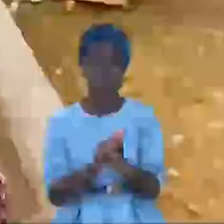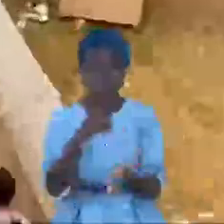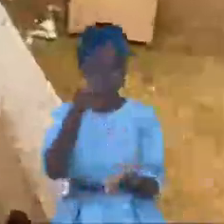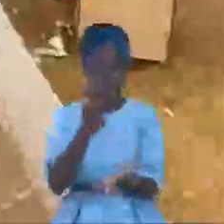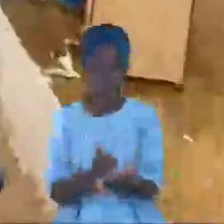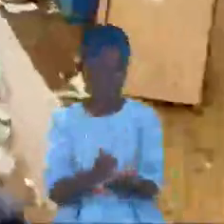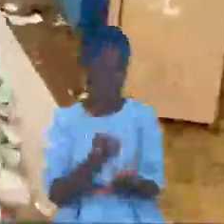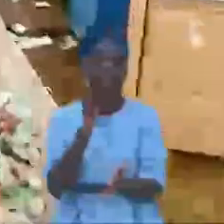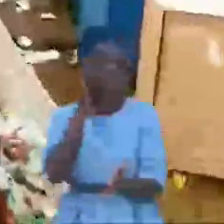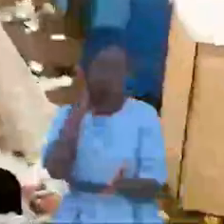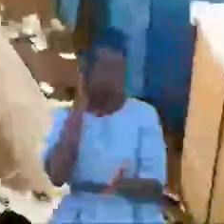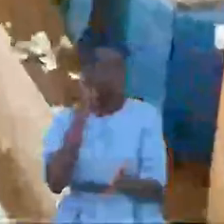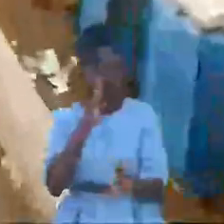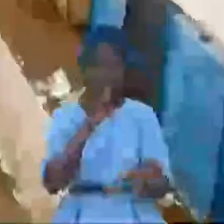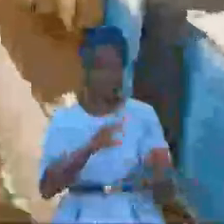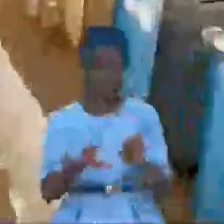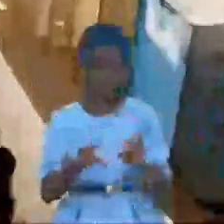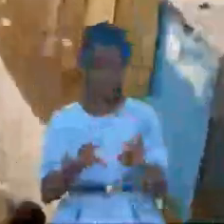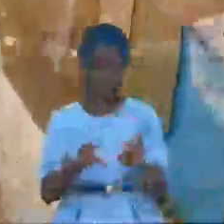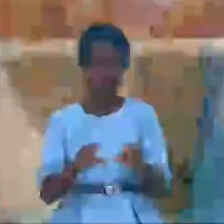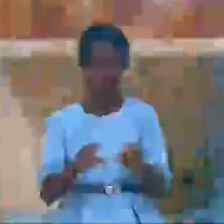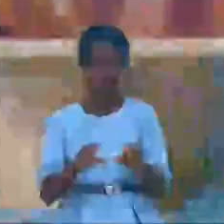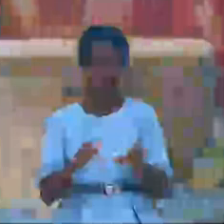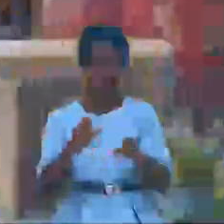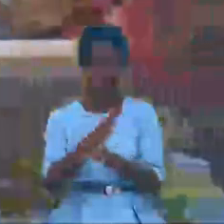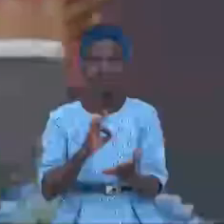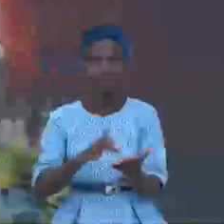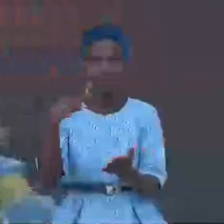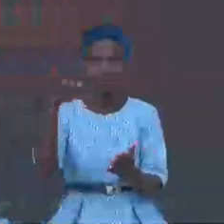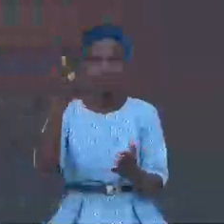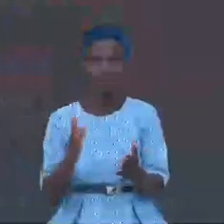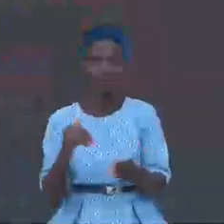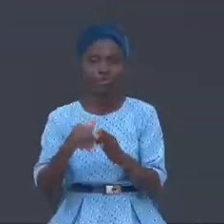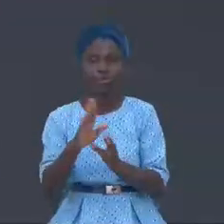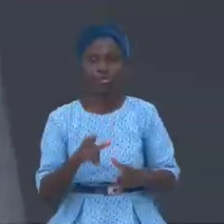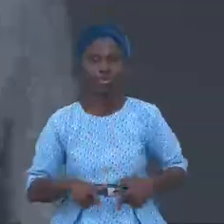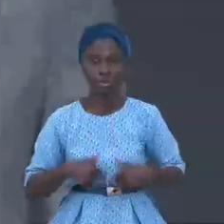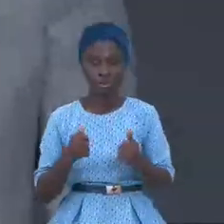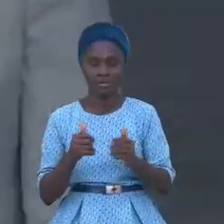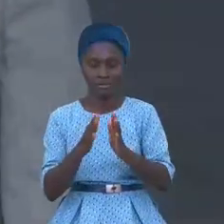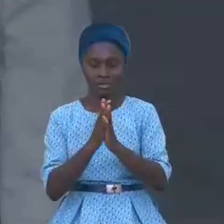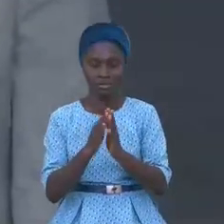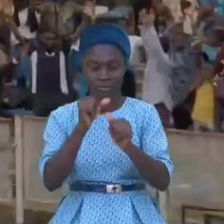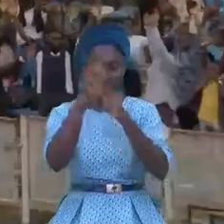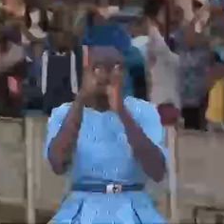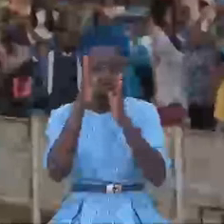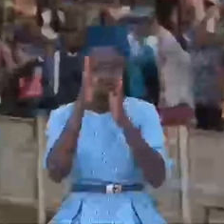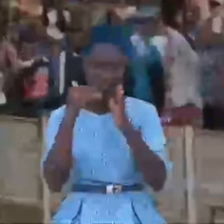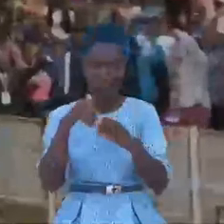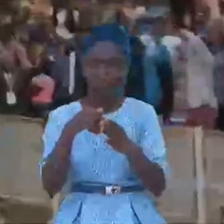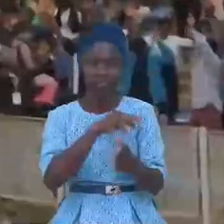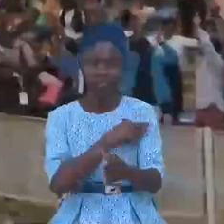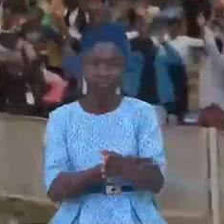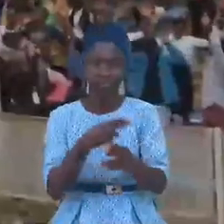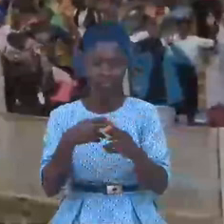Cet Amen va se réaliser pour la gloire de Dieu dans ta vie. Lève cette main, Père, au nom puissant